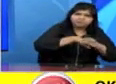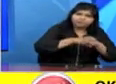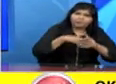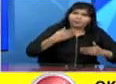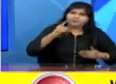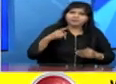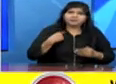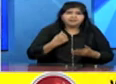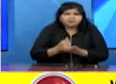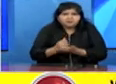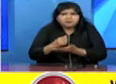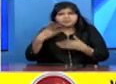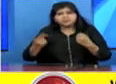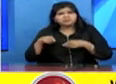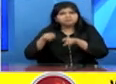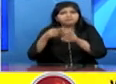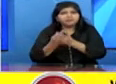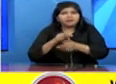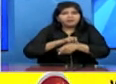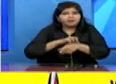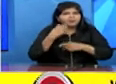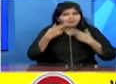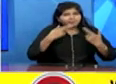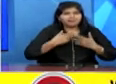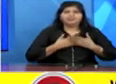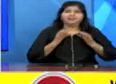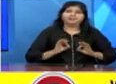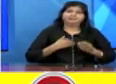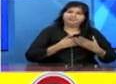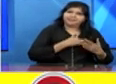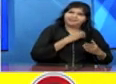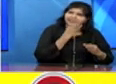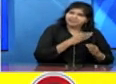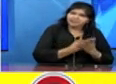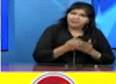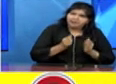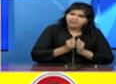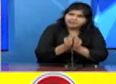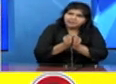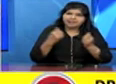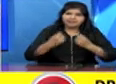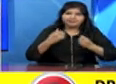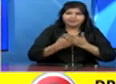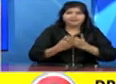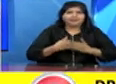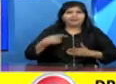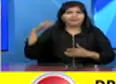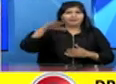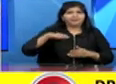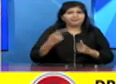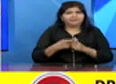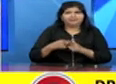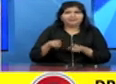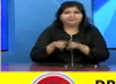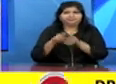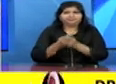बिल्कुल जी जान से लगे हैं। आपसे बात करके अच्छा लगा। मैं आपके साथ हूँ, लड़ाई लड़ते रहे। आपका आशीर्वाद रहे, यही हम चाहते